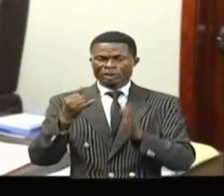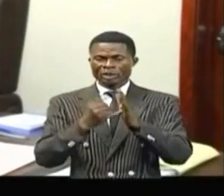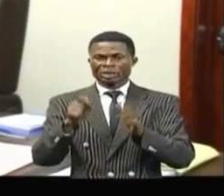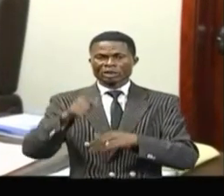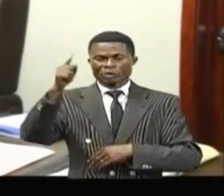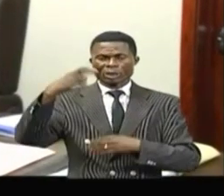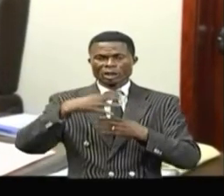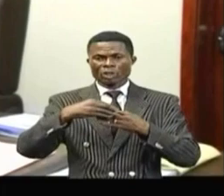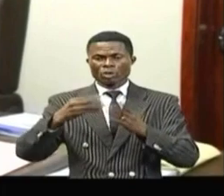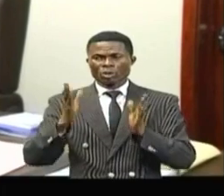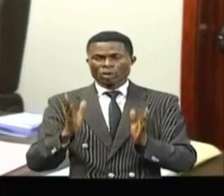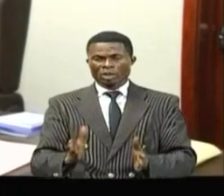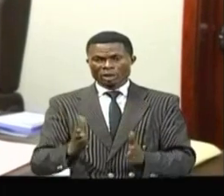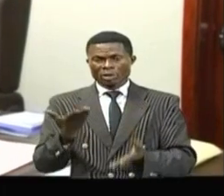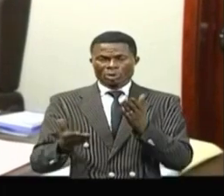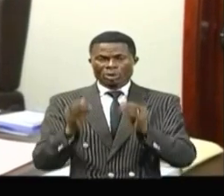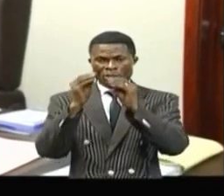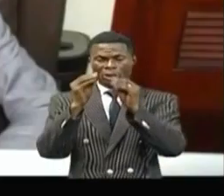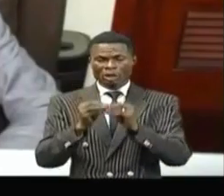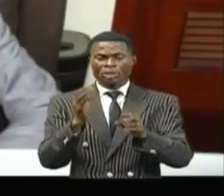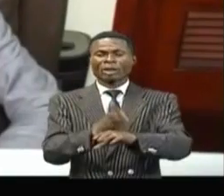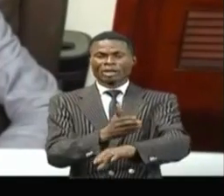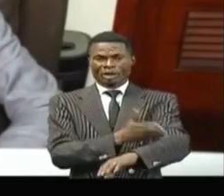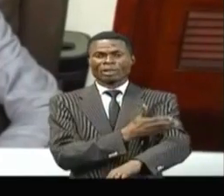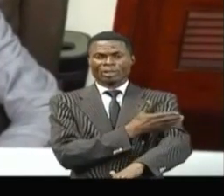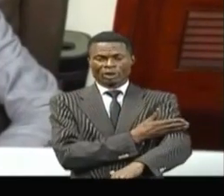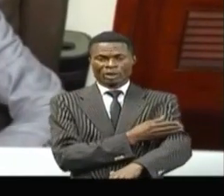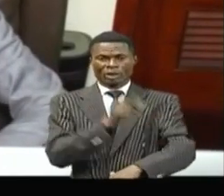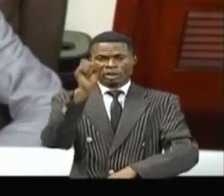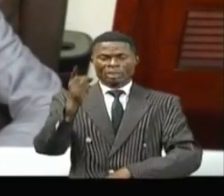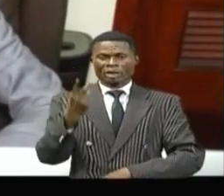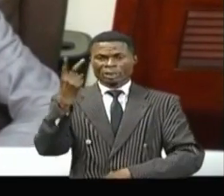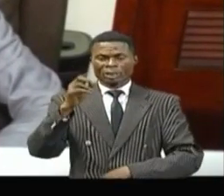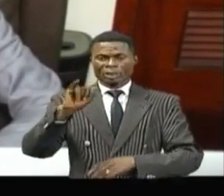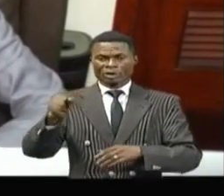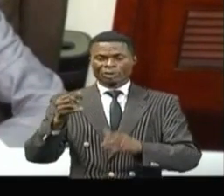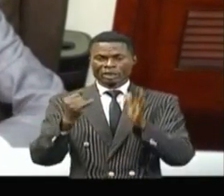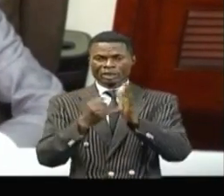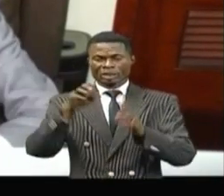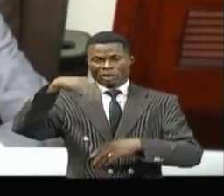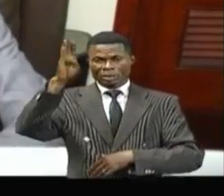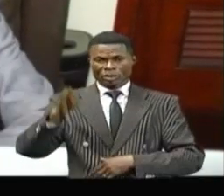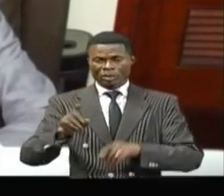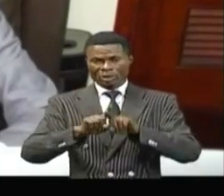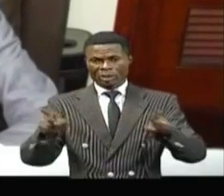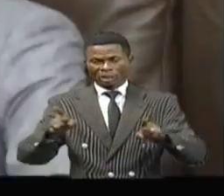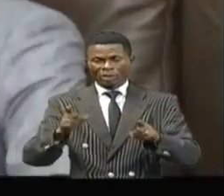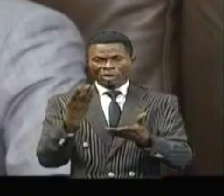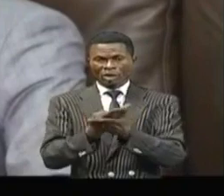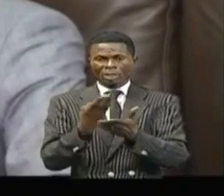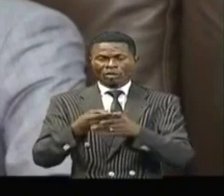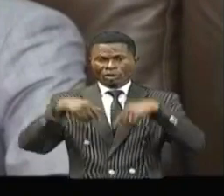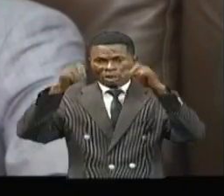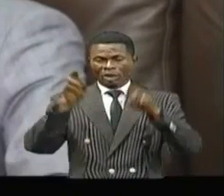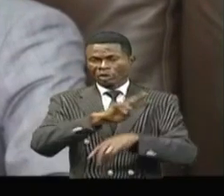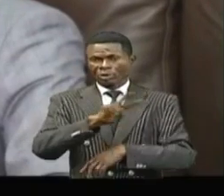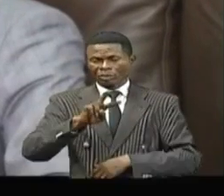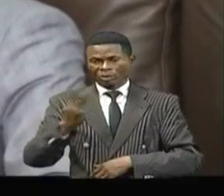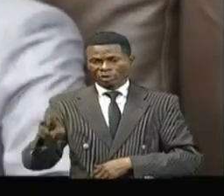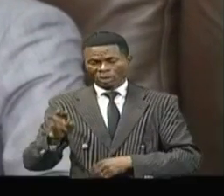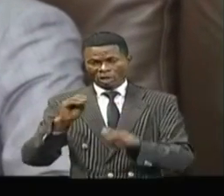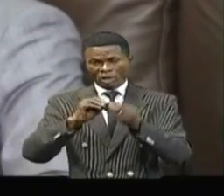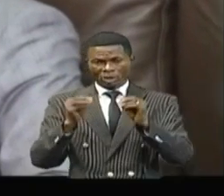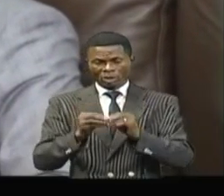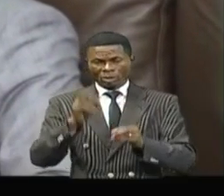de dollars, soit un taux d'accroissement de 32,6% par rapport au budget de l'exercice 2022, chiffré